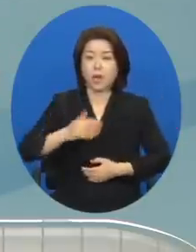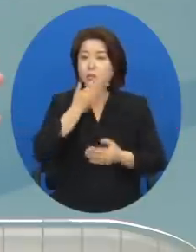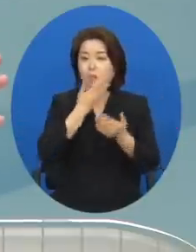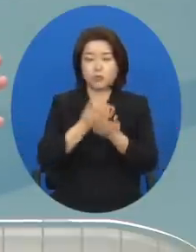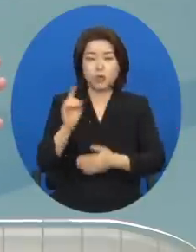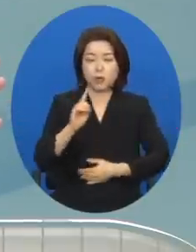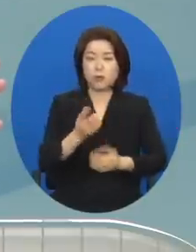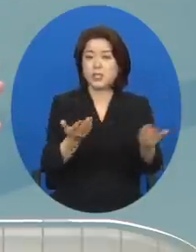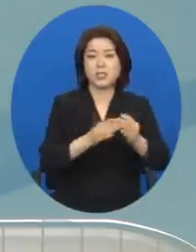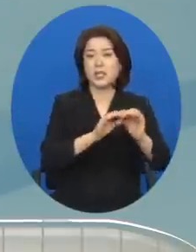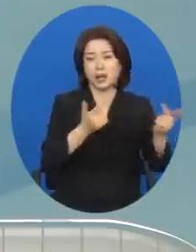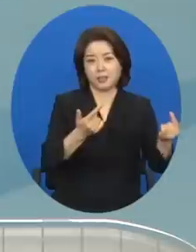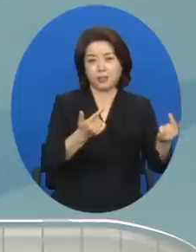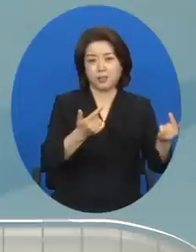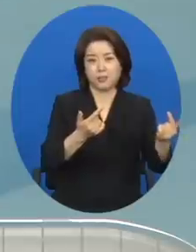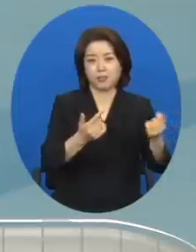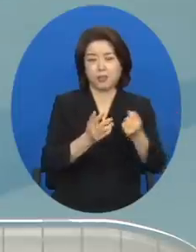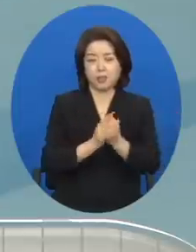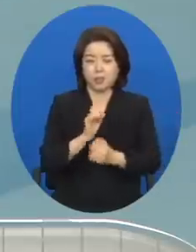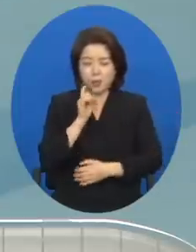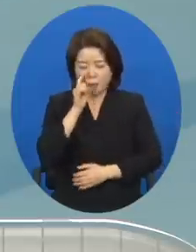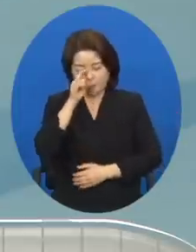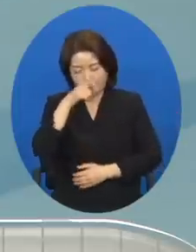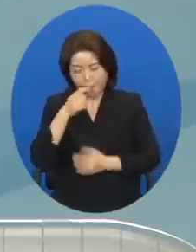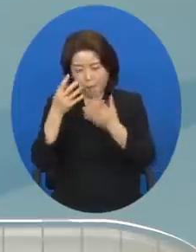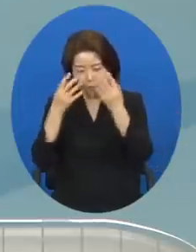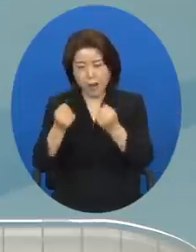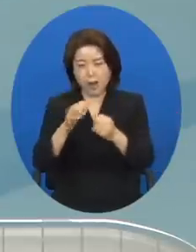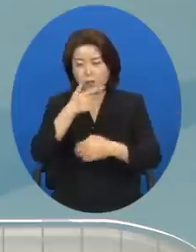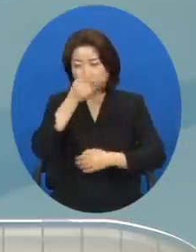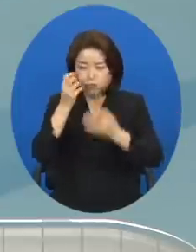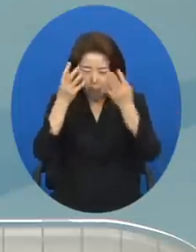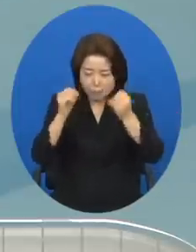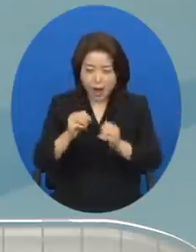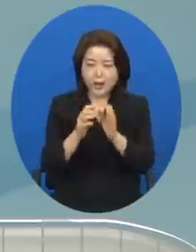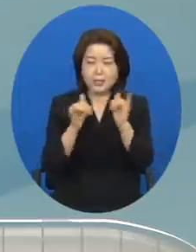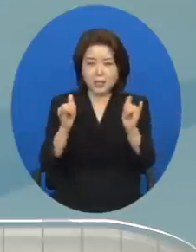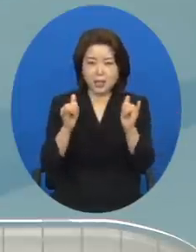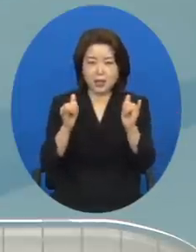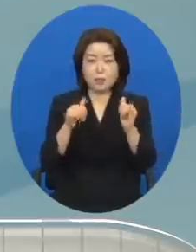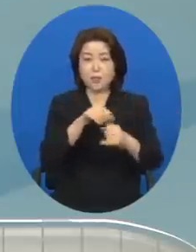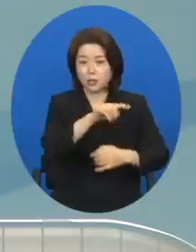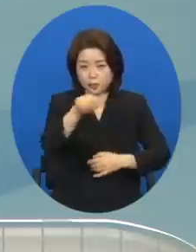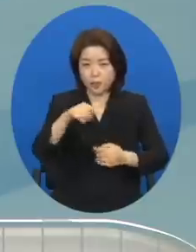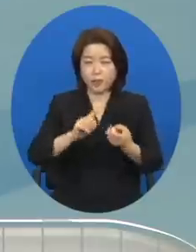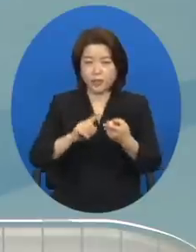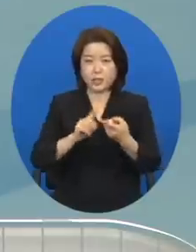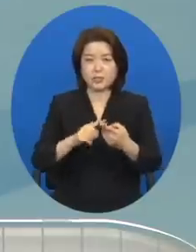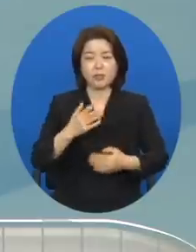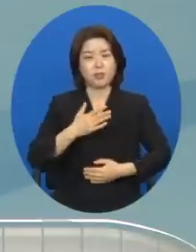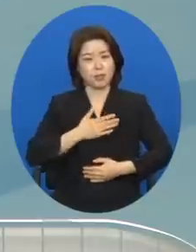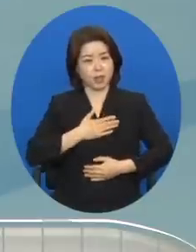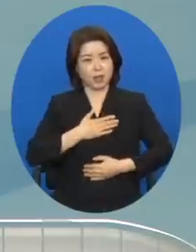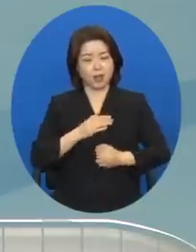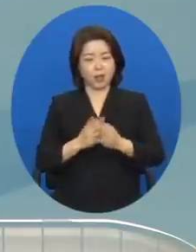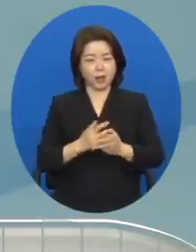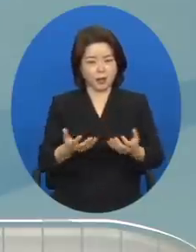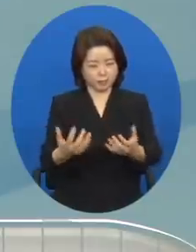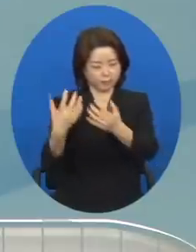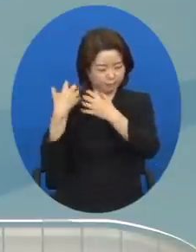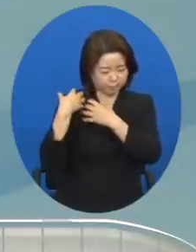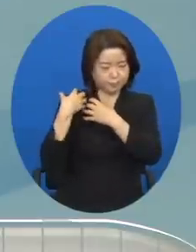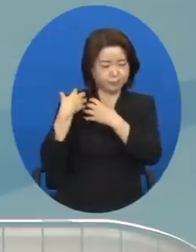일이 아니고 허물이 많은 같은 교우들의 그 허물을 내가 담당하는